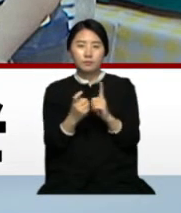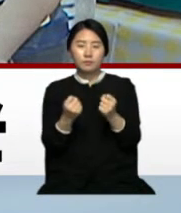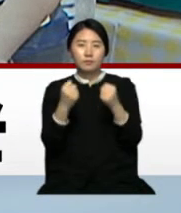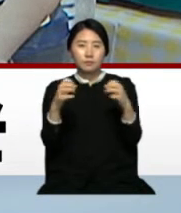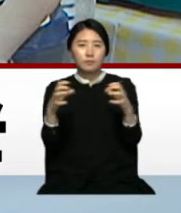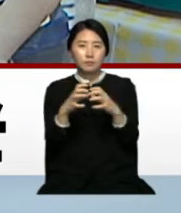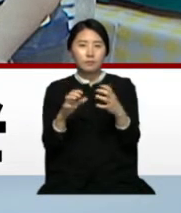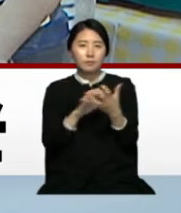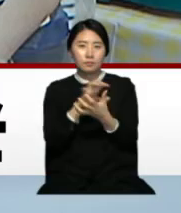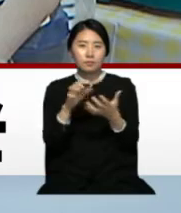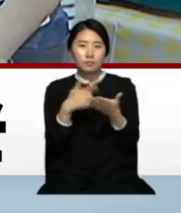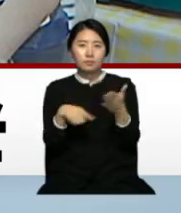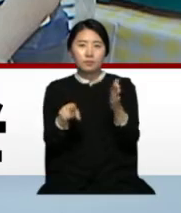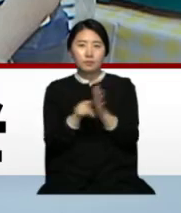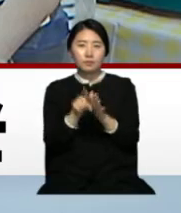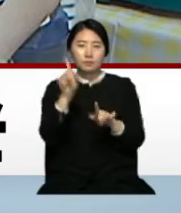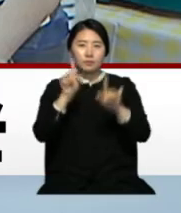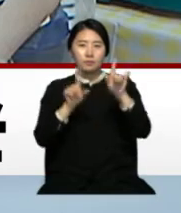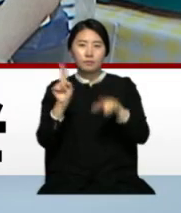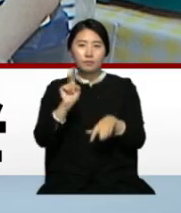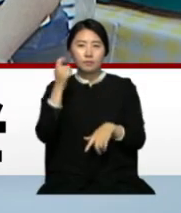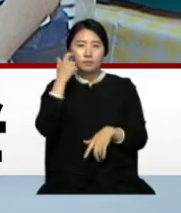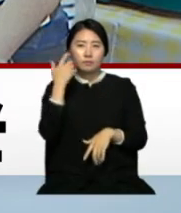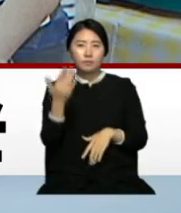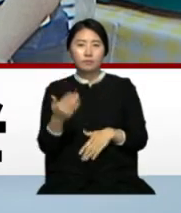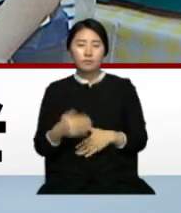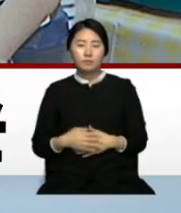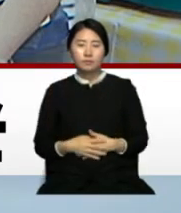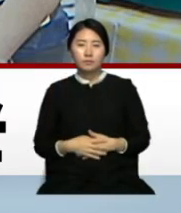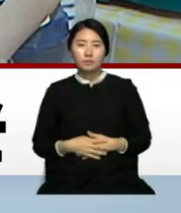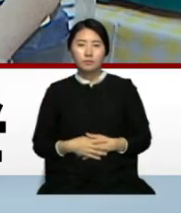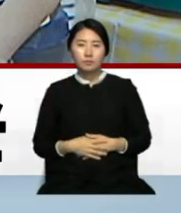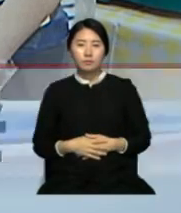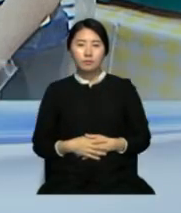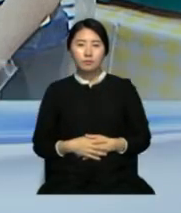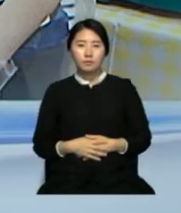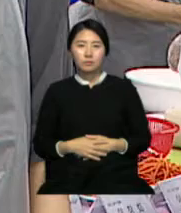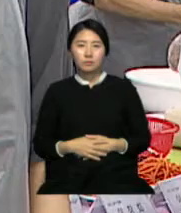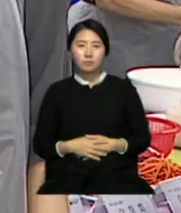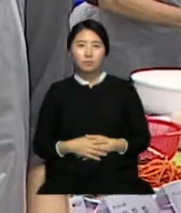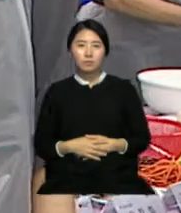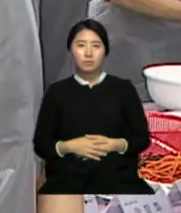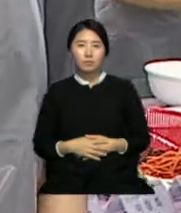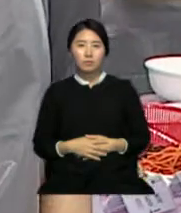협력을 다지기 위해서인데 그 풍경은 어땠을지 서동철 기자가 다녀왔습니다.